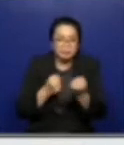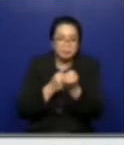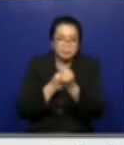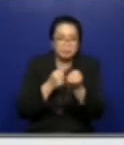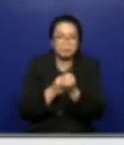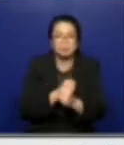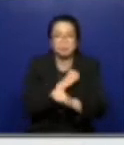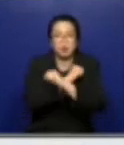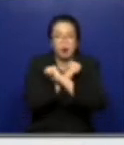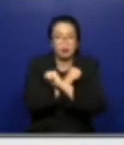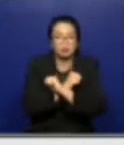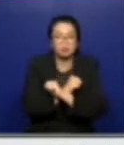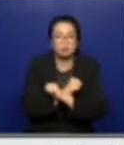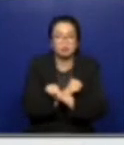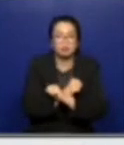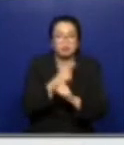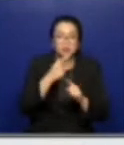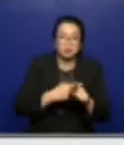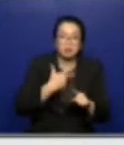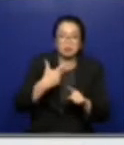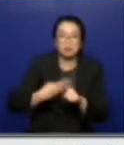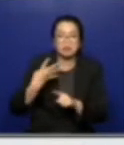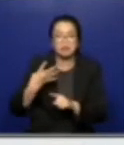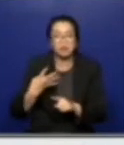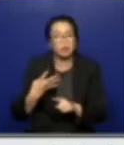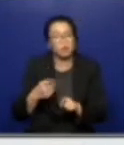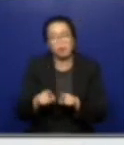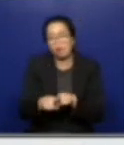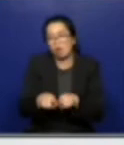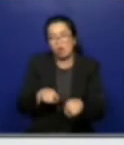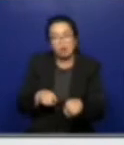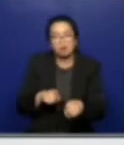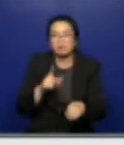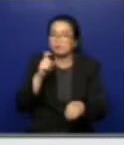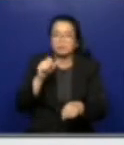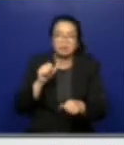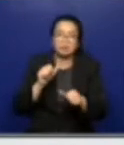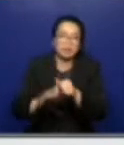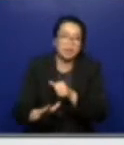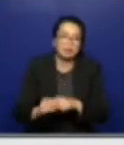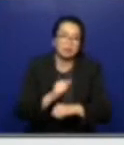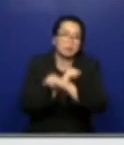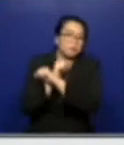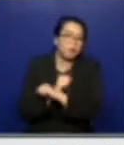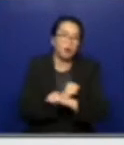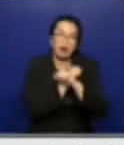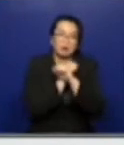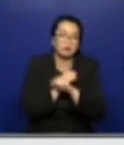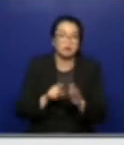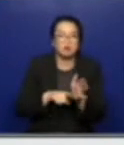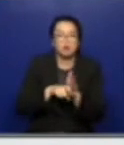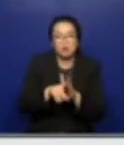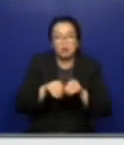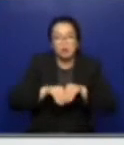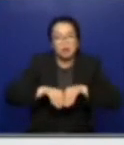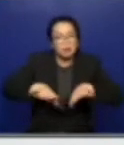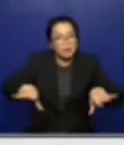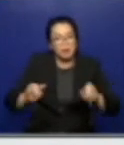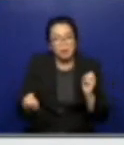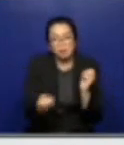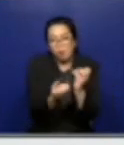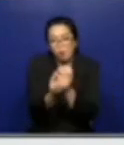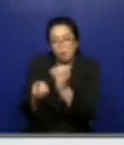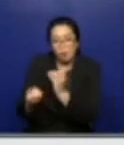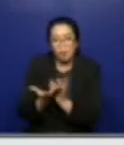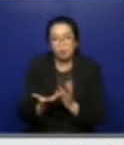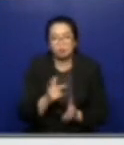ล้วเพราะฉะนั้นมันไม่มีทางทันเลยที่เราจะรับมือแล้วก็ที่เราจะป้องกันความเสียหายที่เกิดจากโควิดได้อย่างมีประ